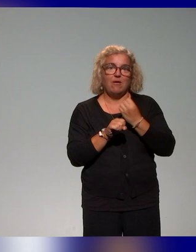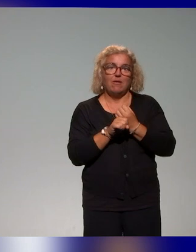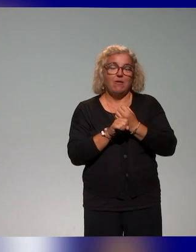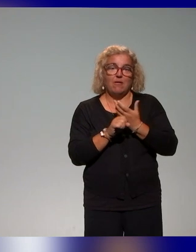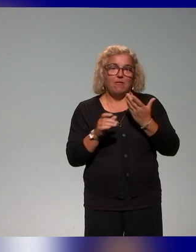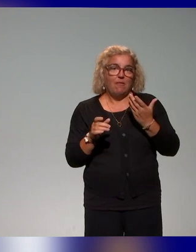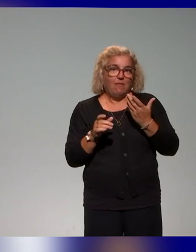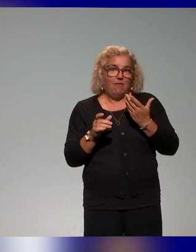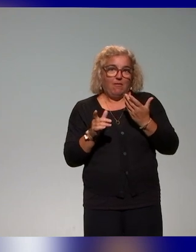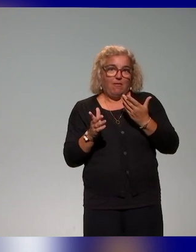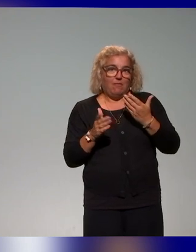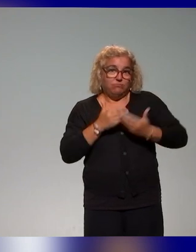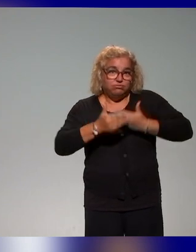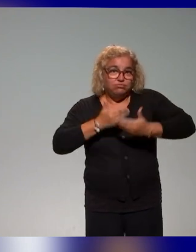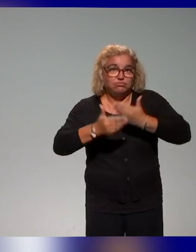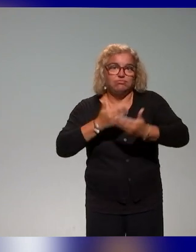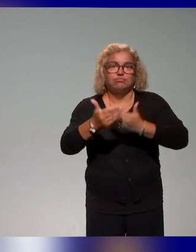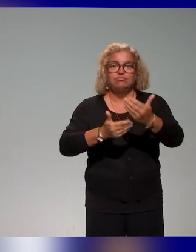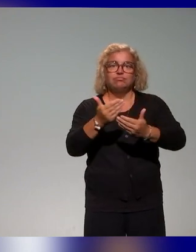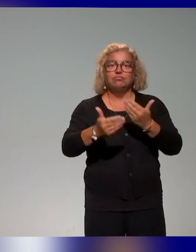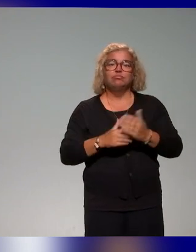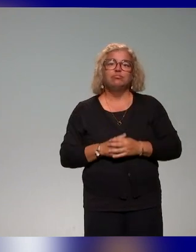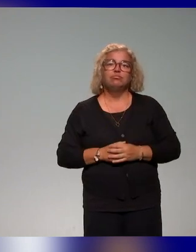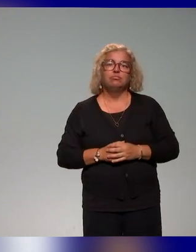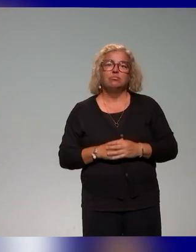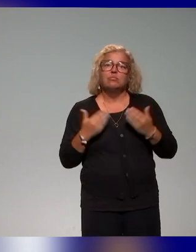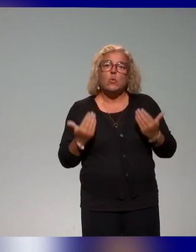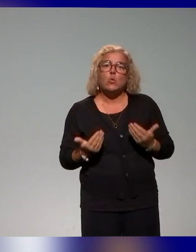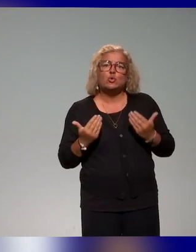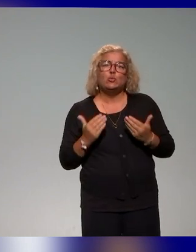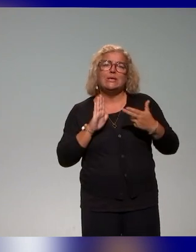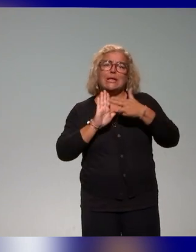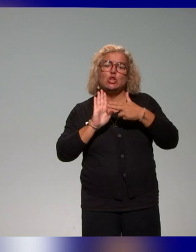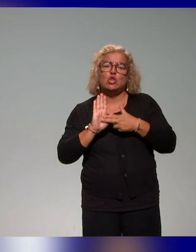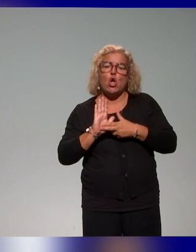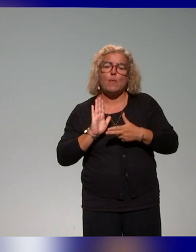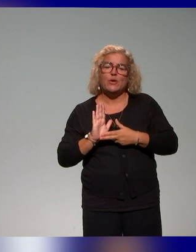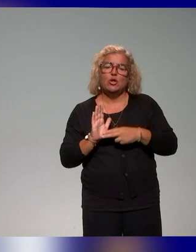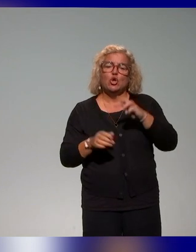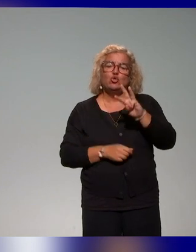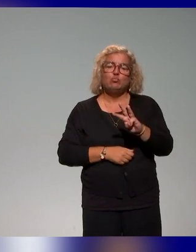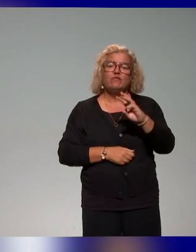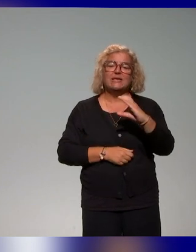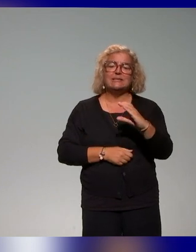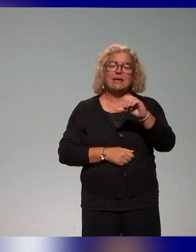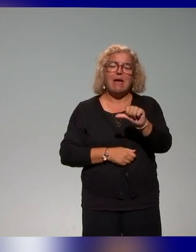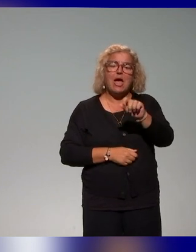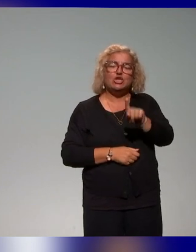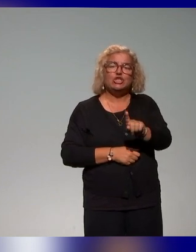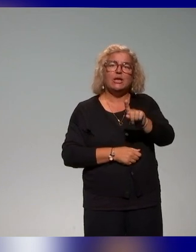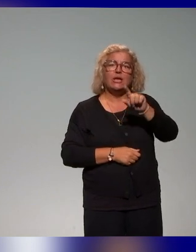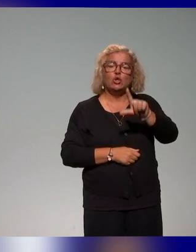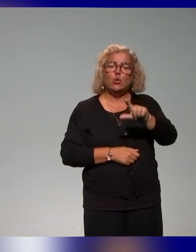fourni, et aujourd'hui effectivement la norme WCAG 2.1 level AA est respectée